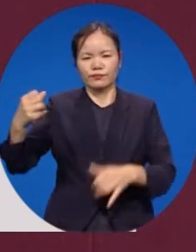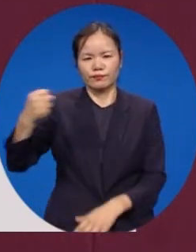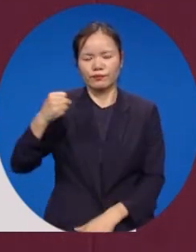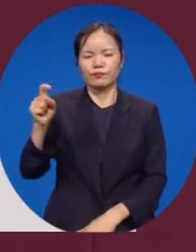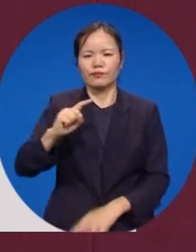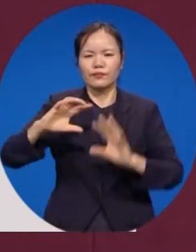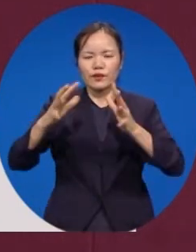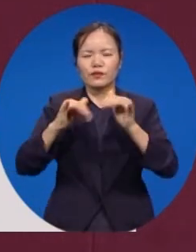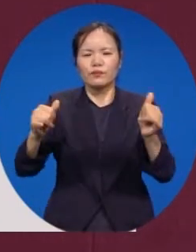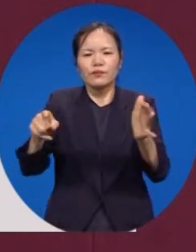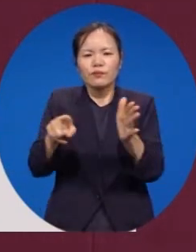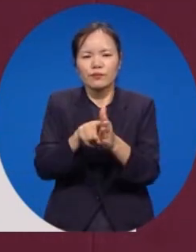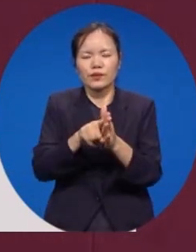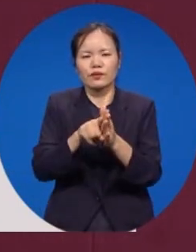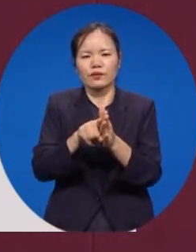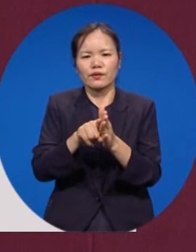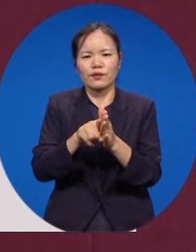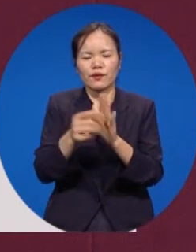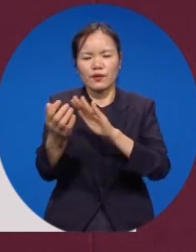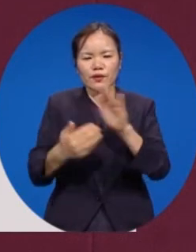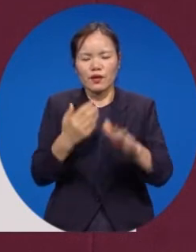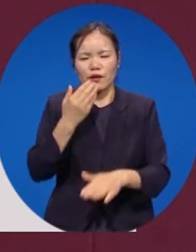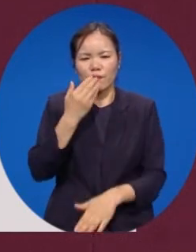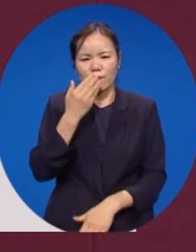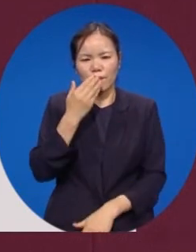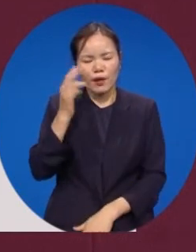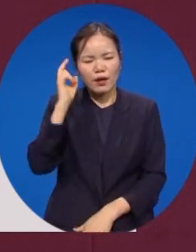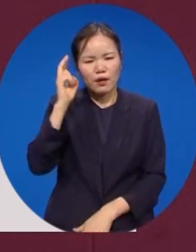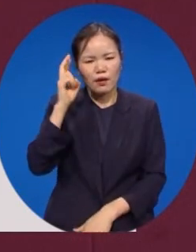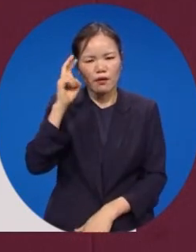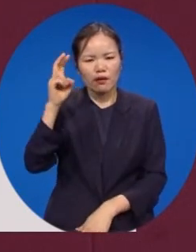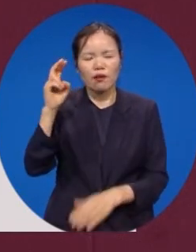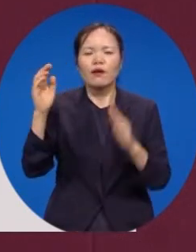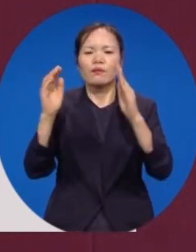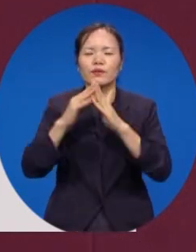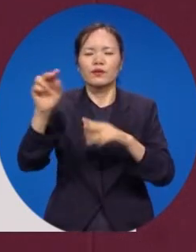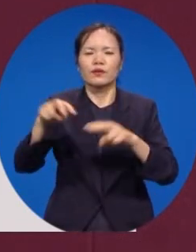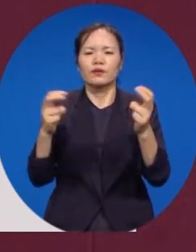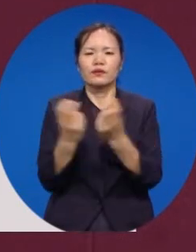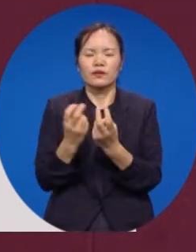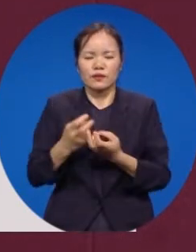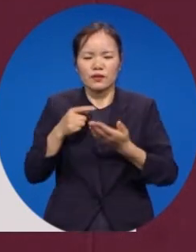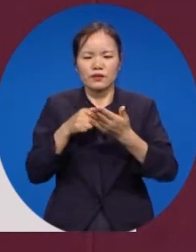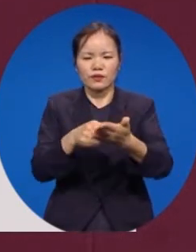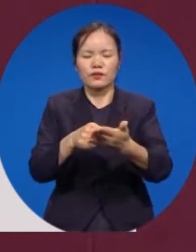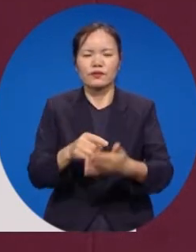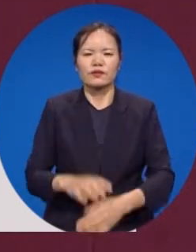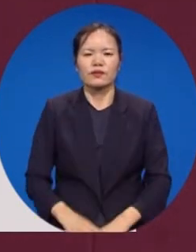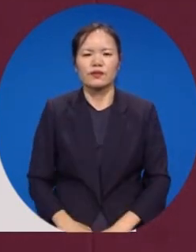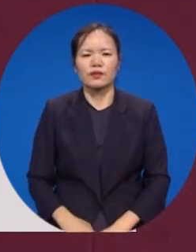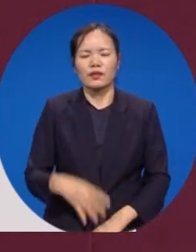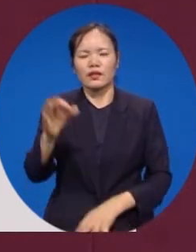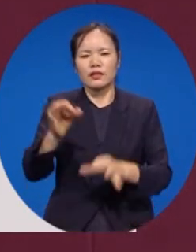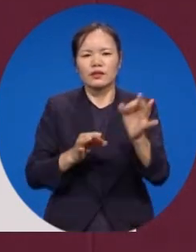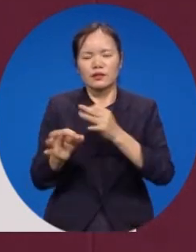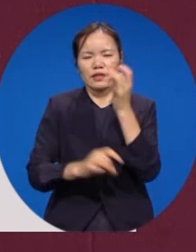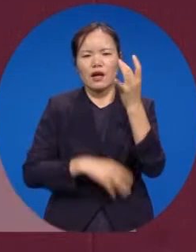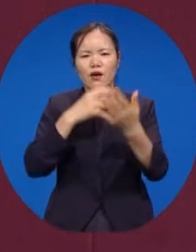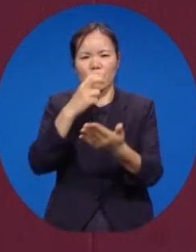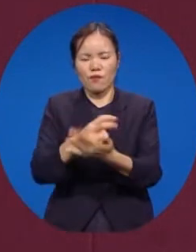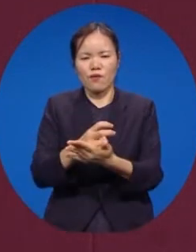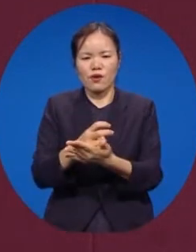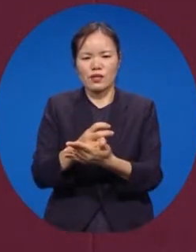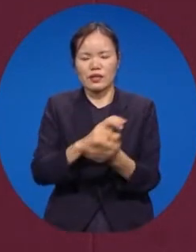국민이 신뢰할 수 있고 예측 가능한 부동산 정책을 추진하겠습니다. 시장 원리와